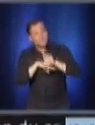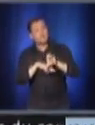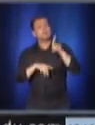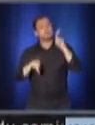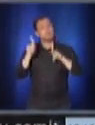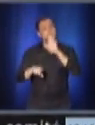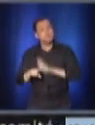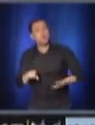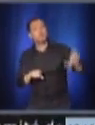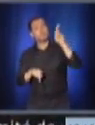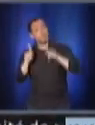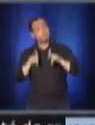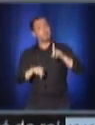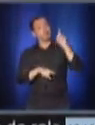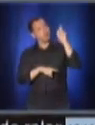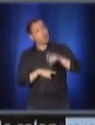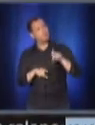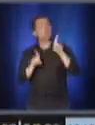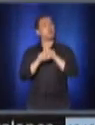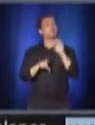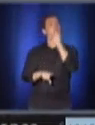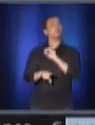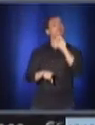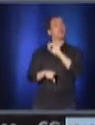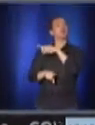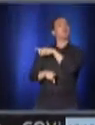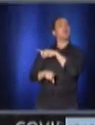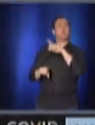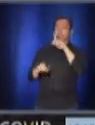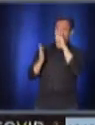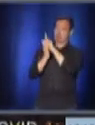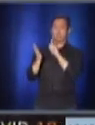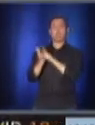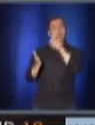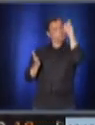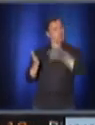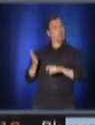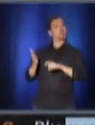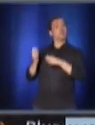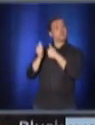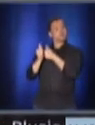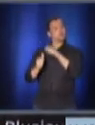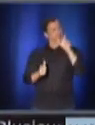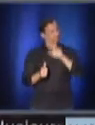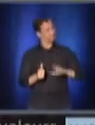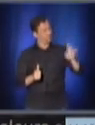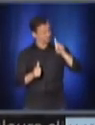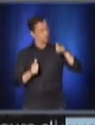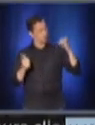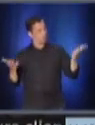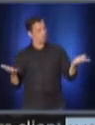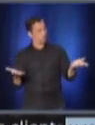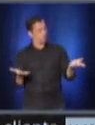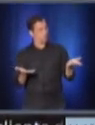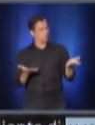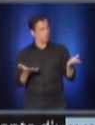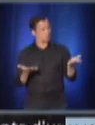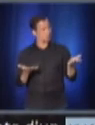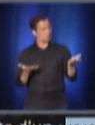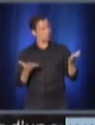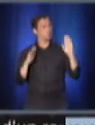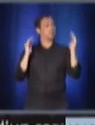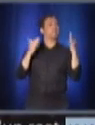obligatoire dans les lieux publics, comme le fait l'Ontario, comme le font certains États américains? Puis en même temps, est-ce que le Québec actuellement, on rit beaucoup des Américains